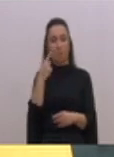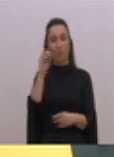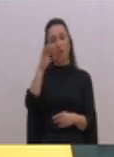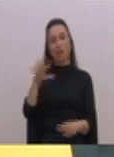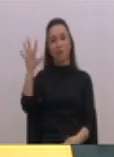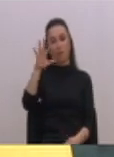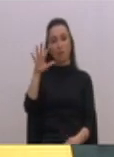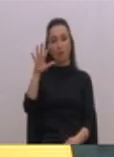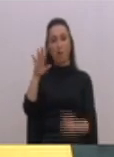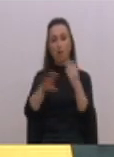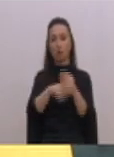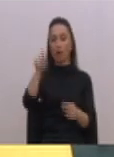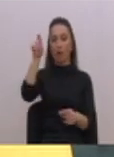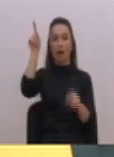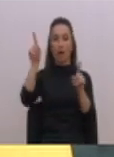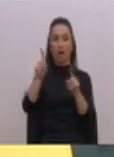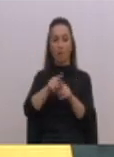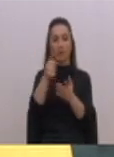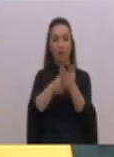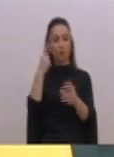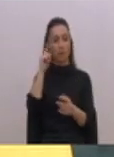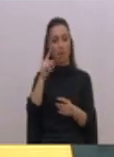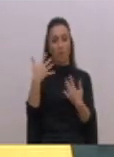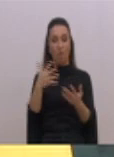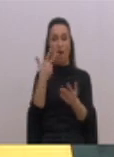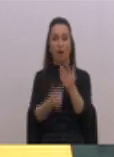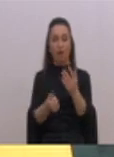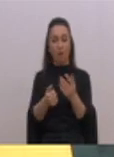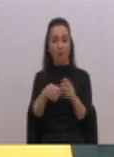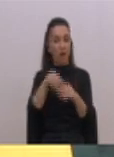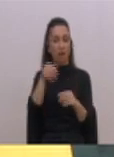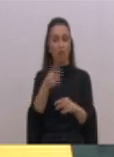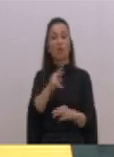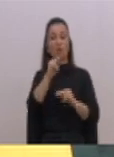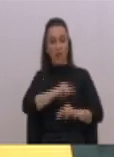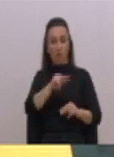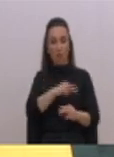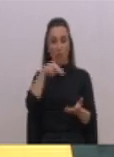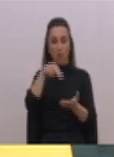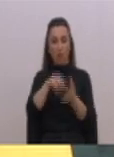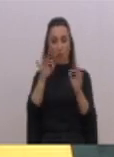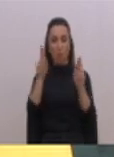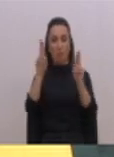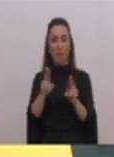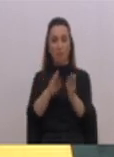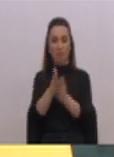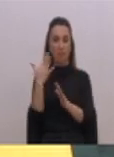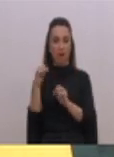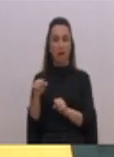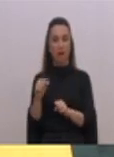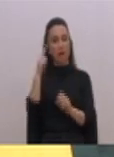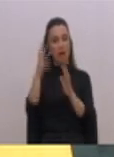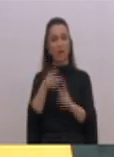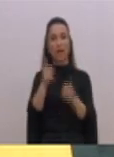აქ ჯადოსნური ჯოხის დამსახურებაა, რომ თქვენ აგებთ ყველა არჩევნებს. იმუშავეთ დადექის სწორი პრინციპების ხარეს. გაიგეთ